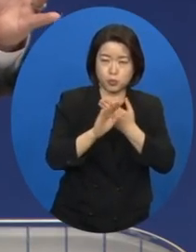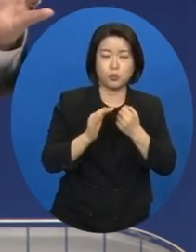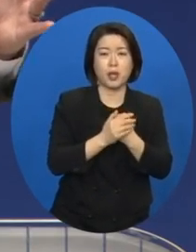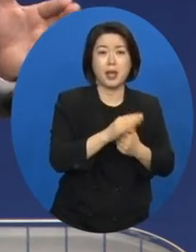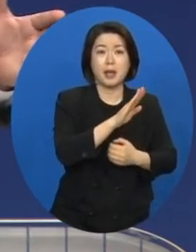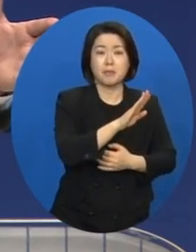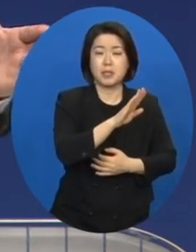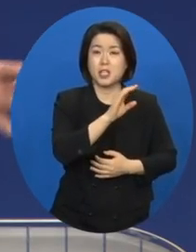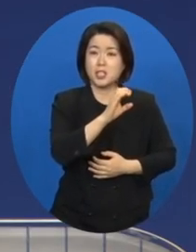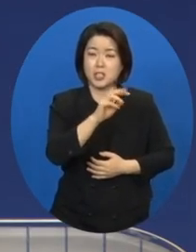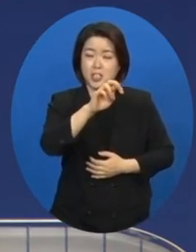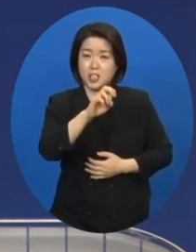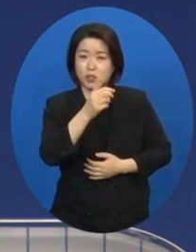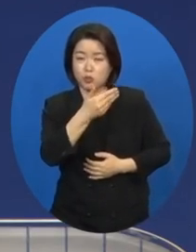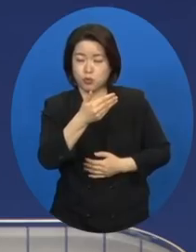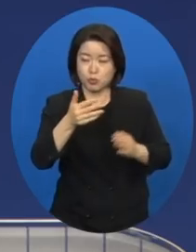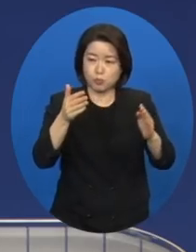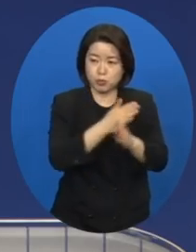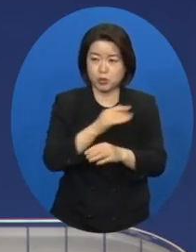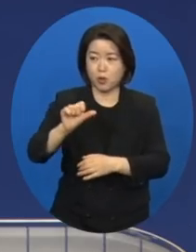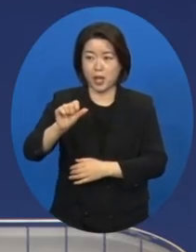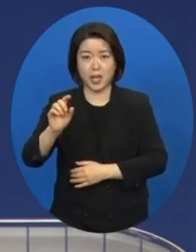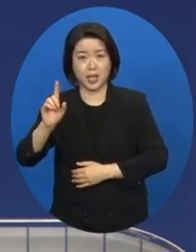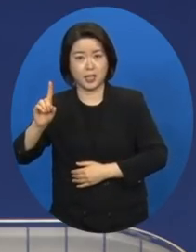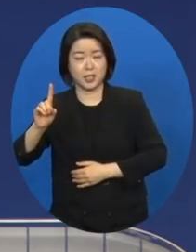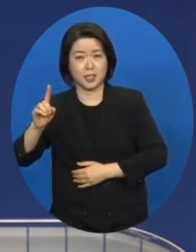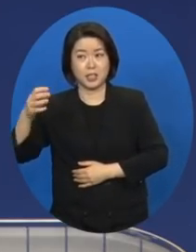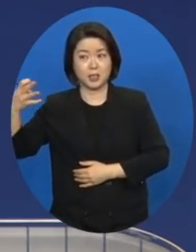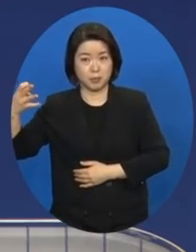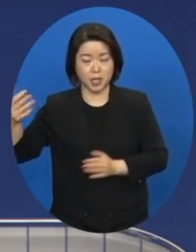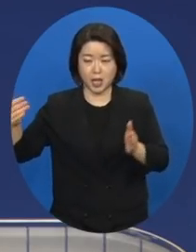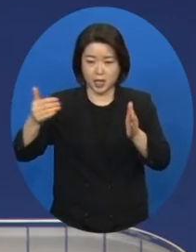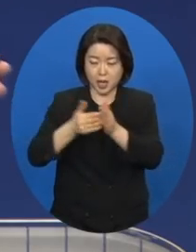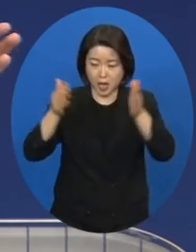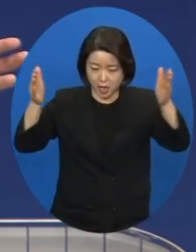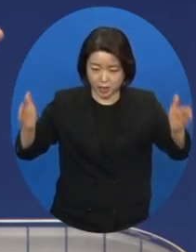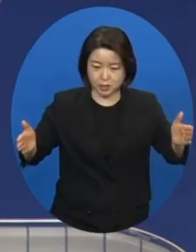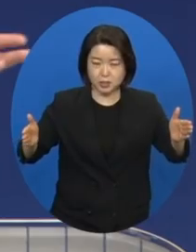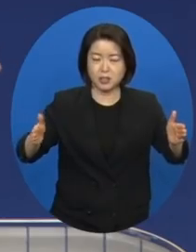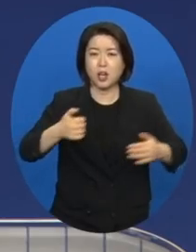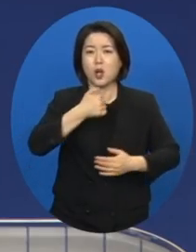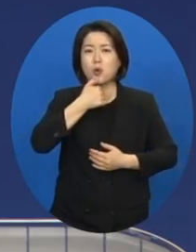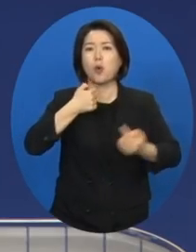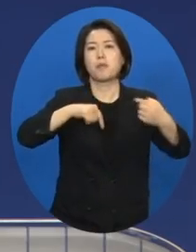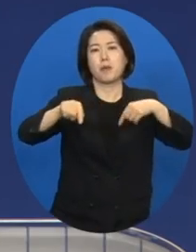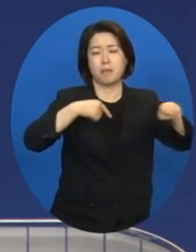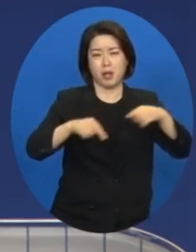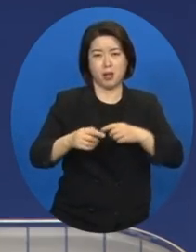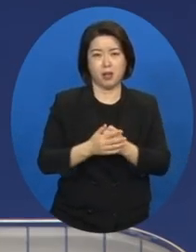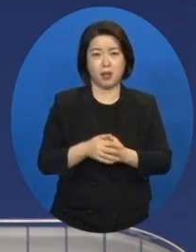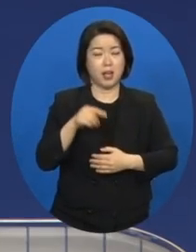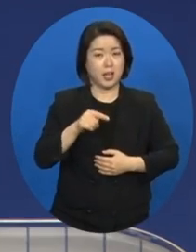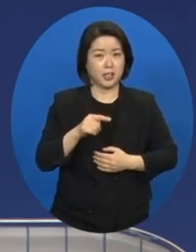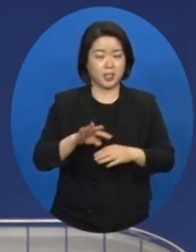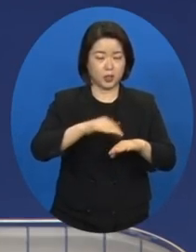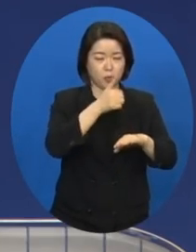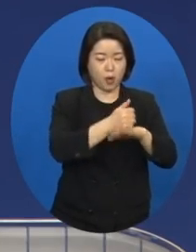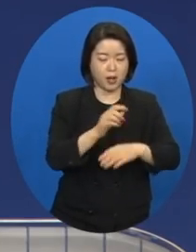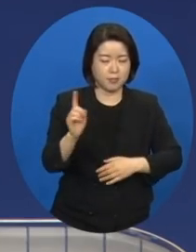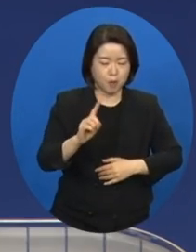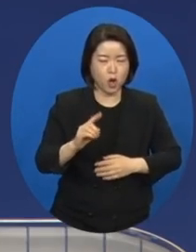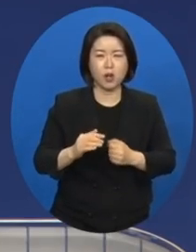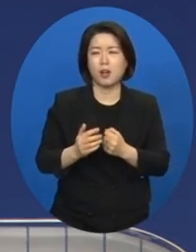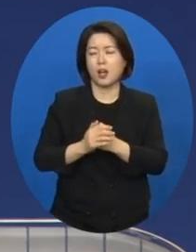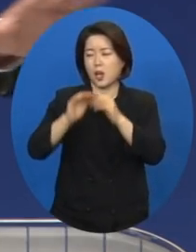황제가 되어서 통치를 했습니다. 그가 무슨 얘기를 했냐면 팍스 로마나, 로마식의 평화를 선언했습니다. 전쟁으로